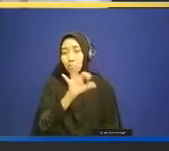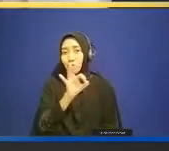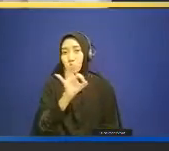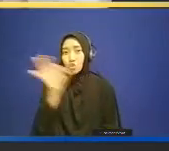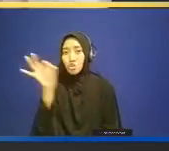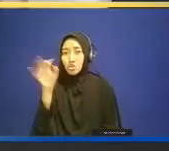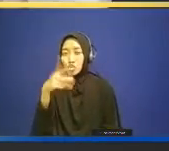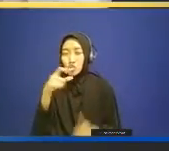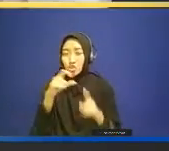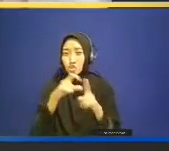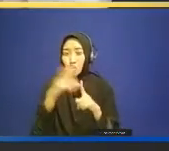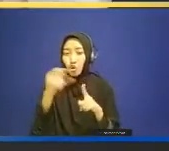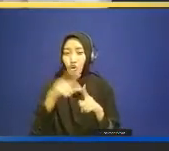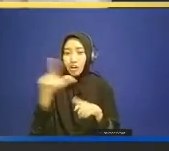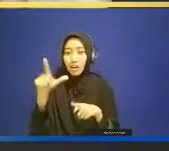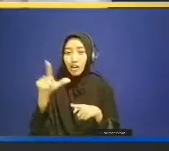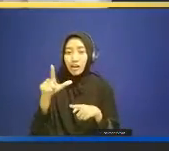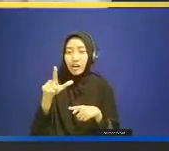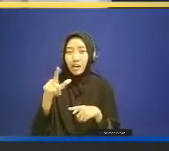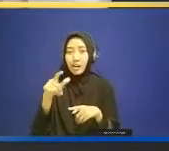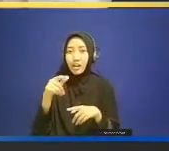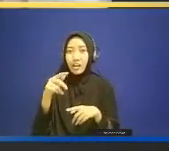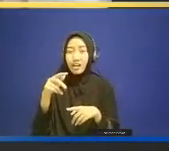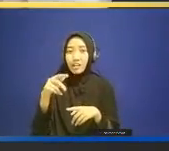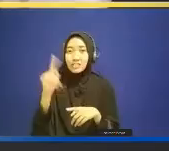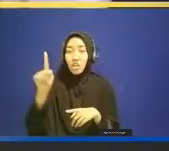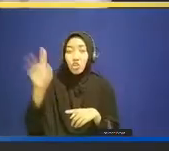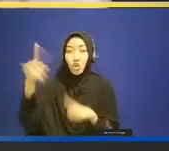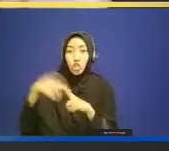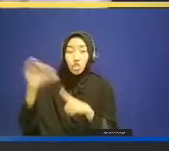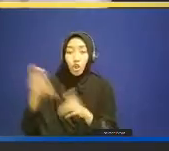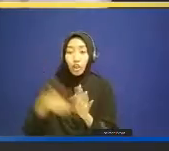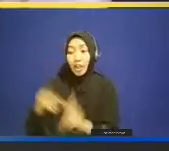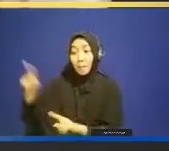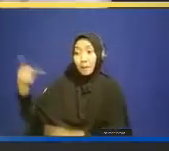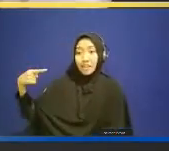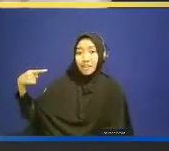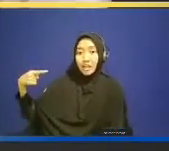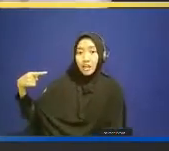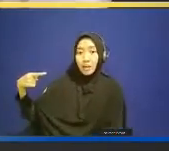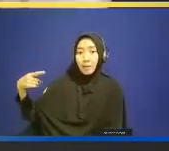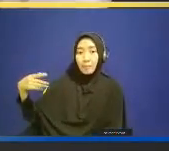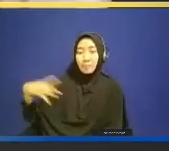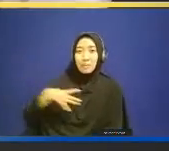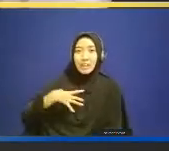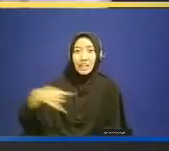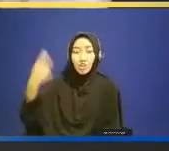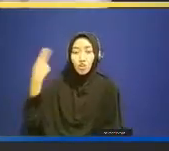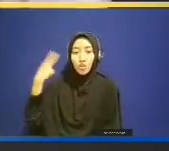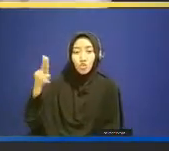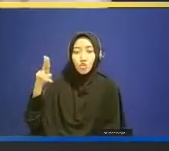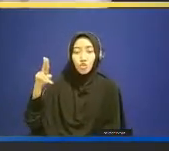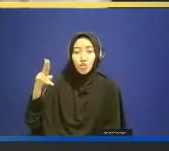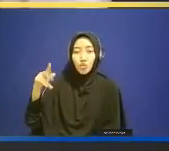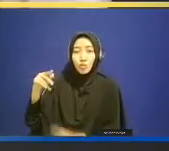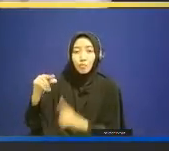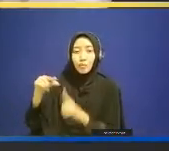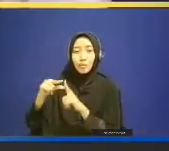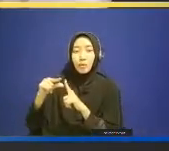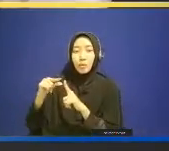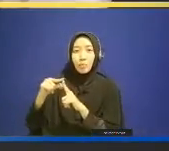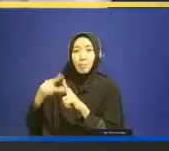pernah 242 leverton pemerintah tidak ada minat untuk mengenakan bea